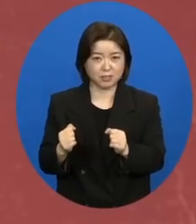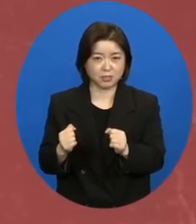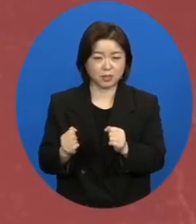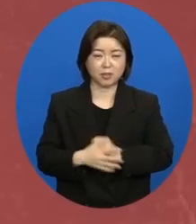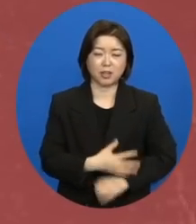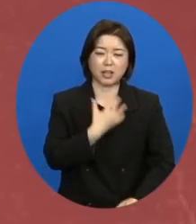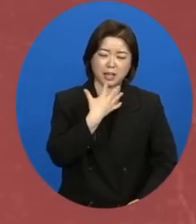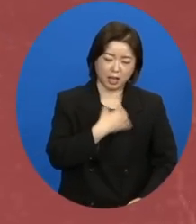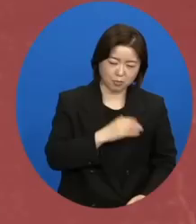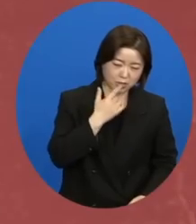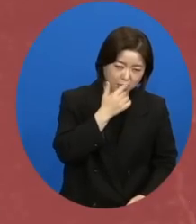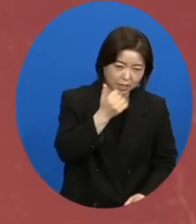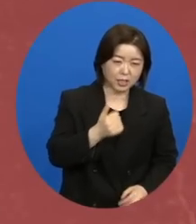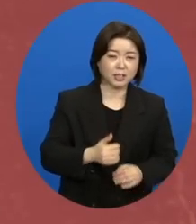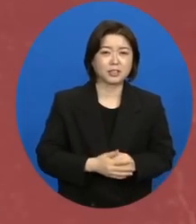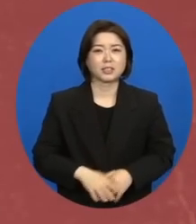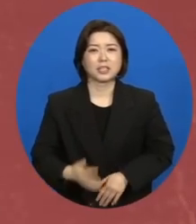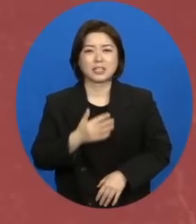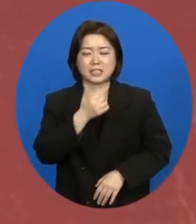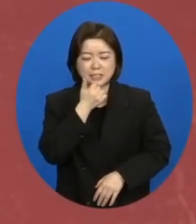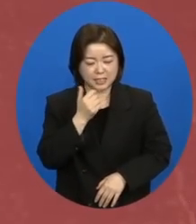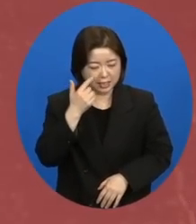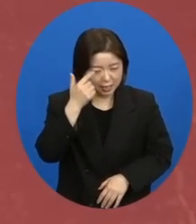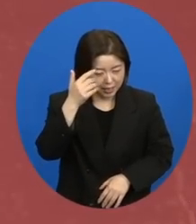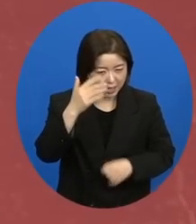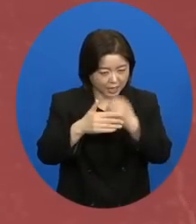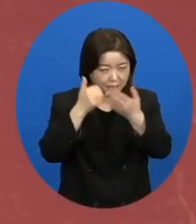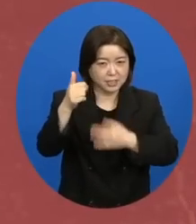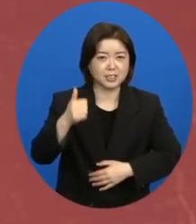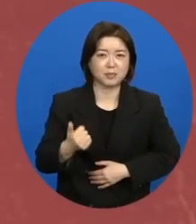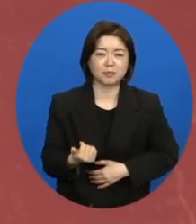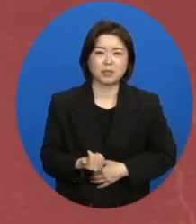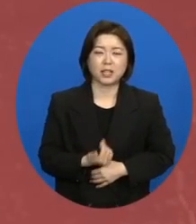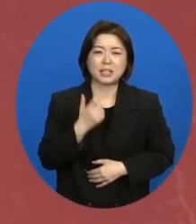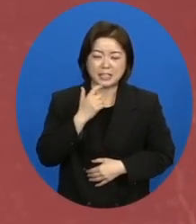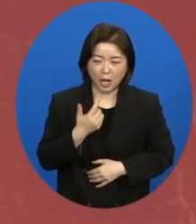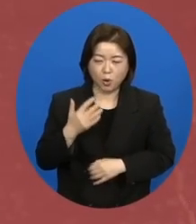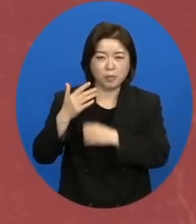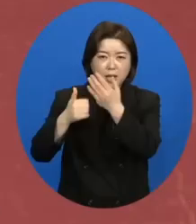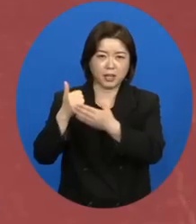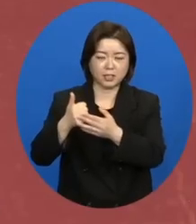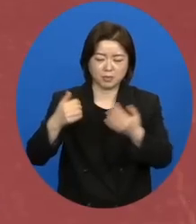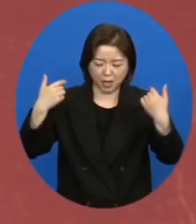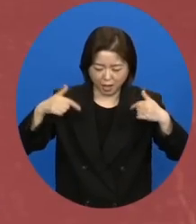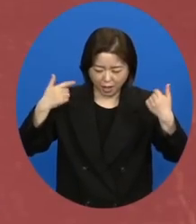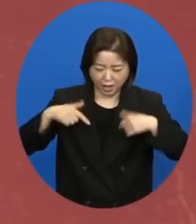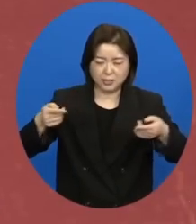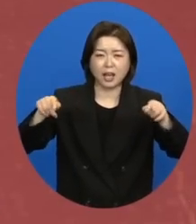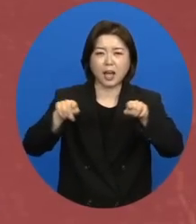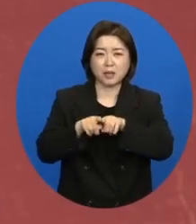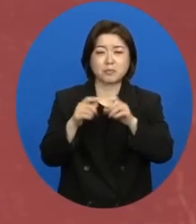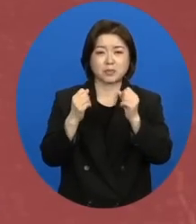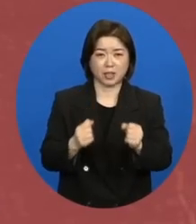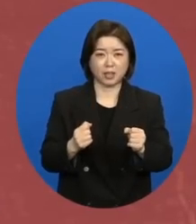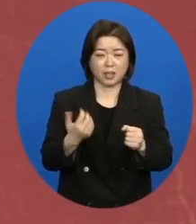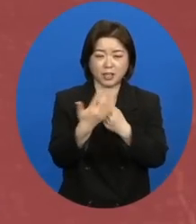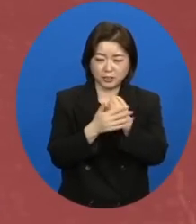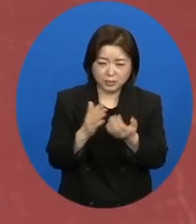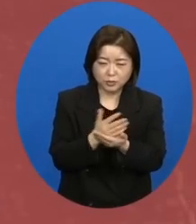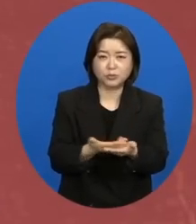아브라함의 하나님, 이삭의 하나님, 야곱의 하나님이 살아계셨다고요. 함께 하셨다고요. 은혜를 베풀어